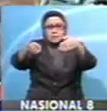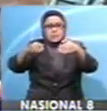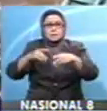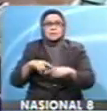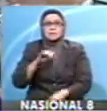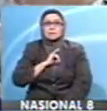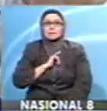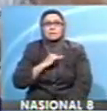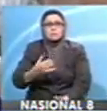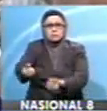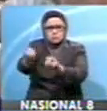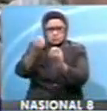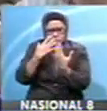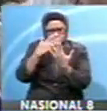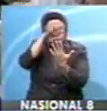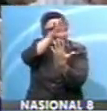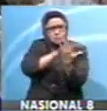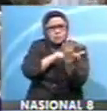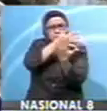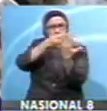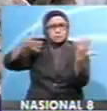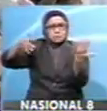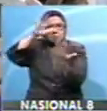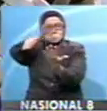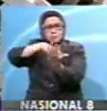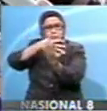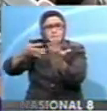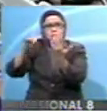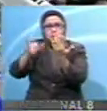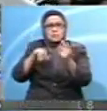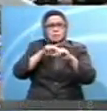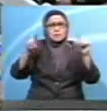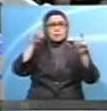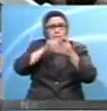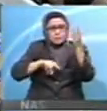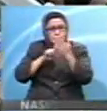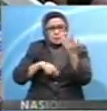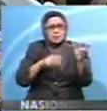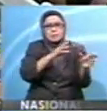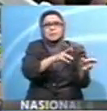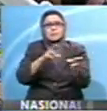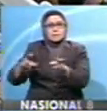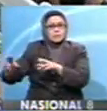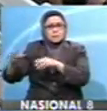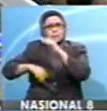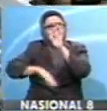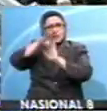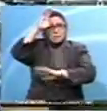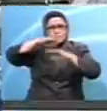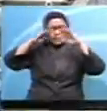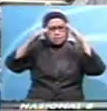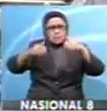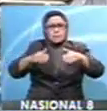p jualannya tetapi apa yang kita rancang untuk refit banyak berkisar kepada usaha kita nak